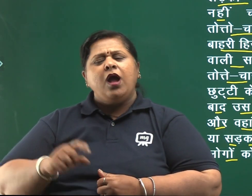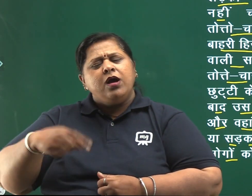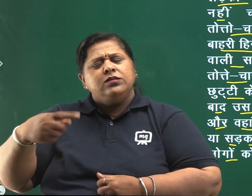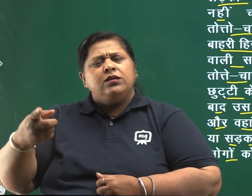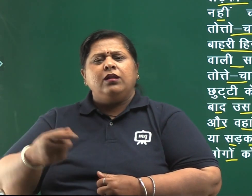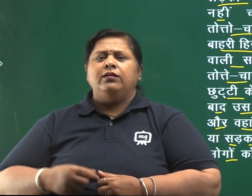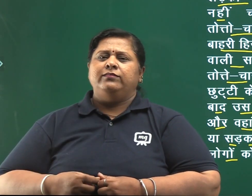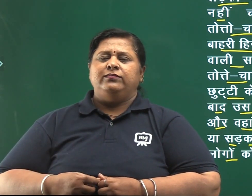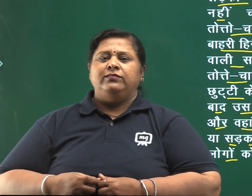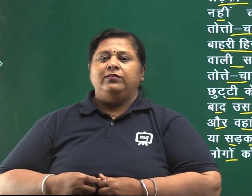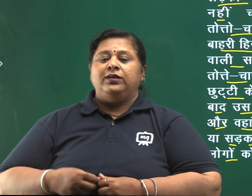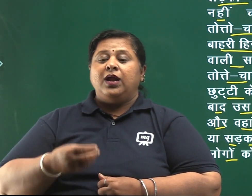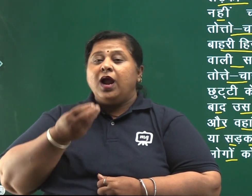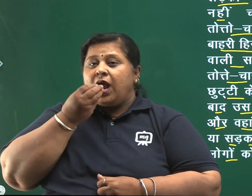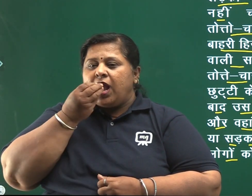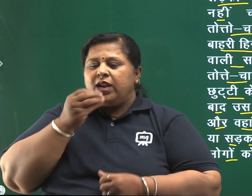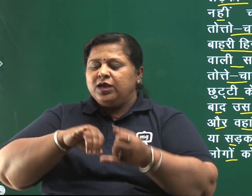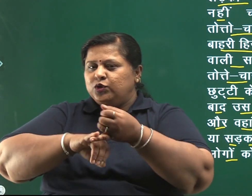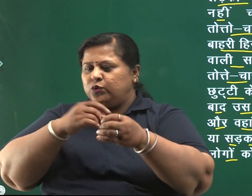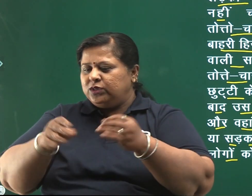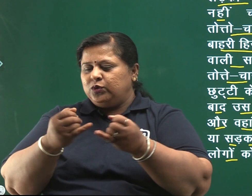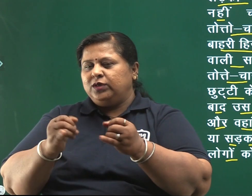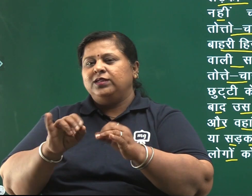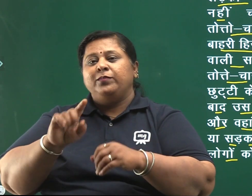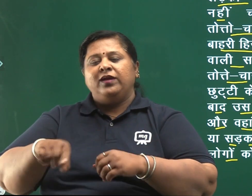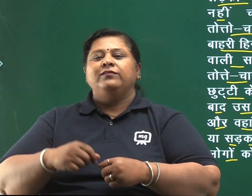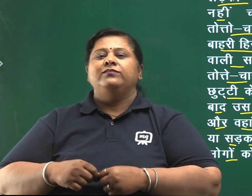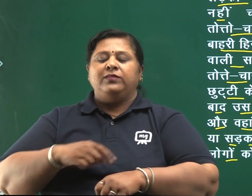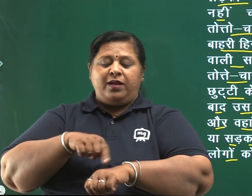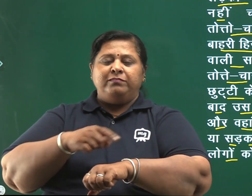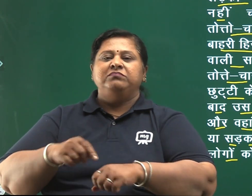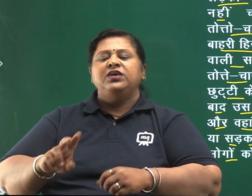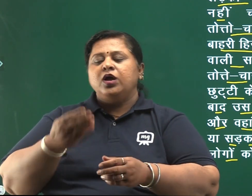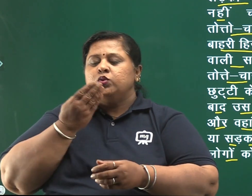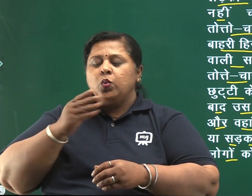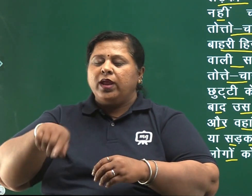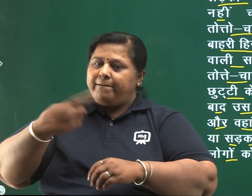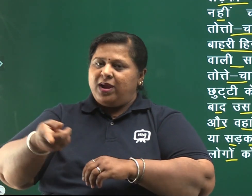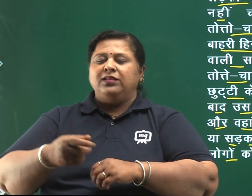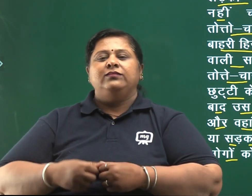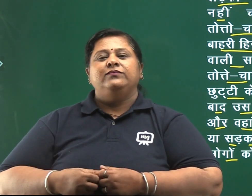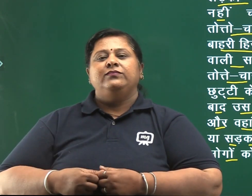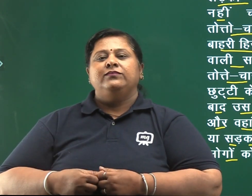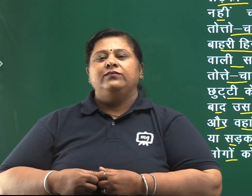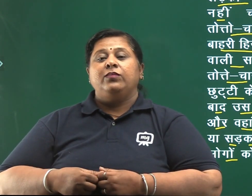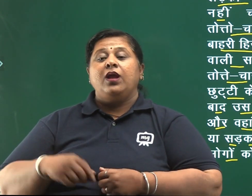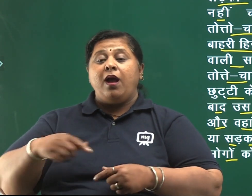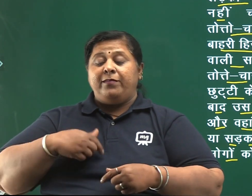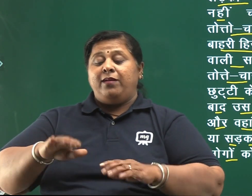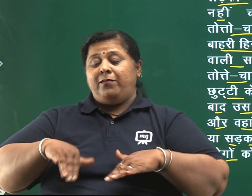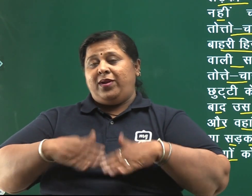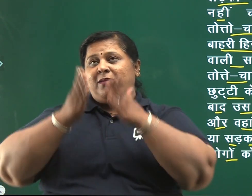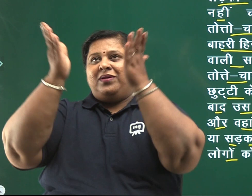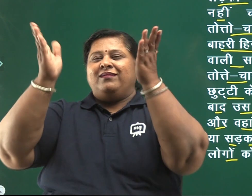अक्सर खाने की छुट्टी के समय या स्कूल के बाद अपने पेड़